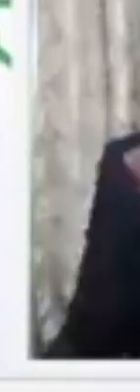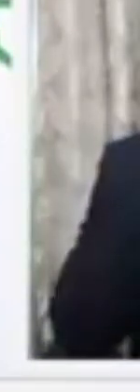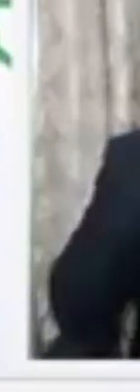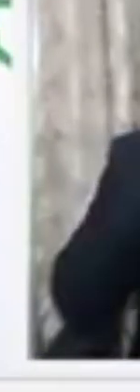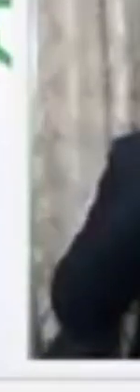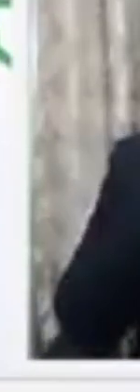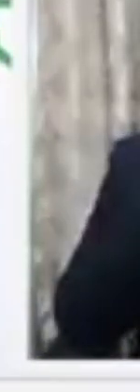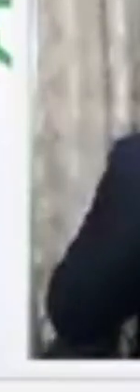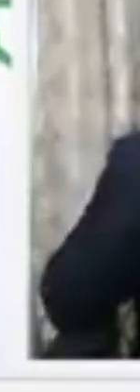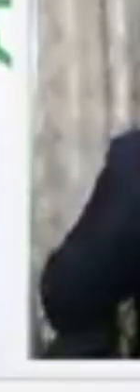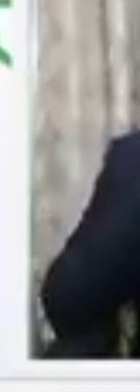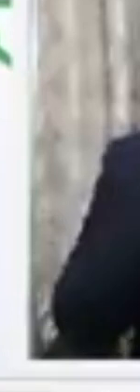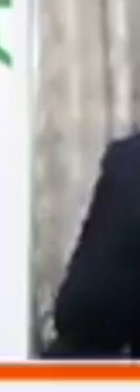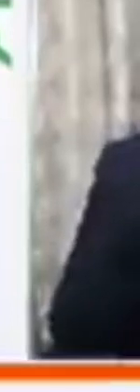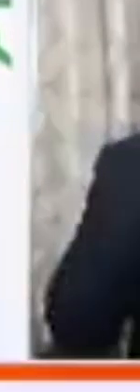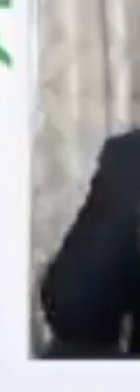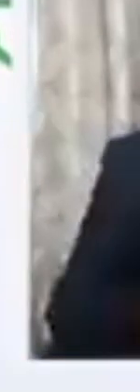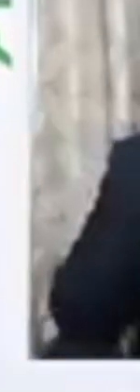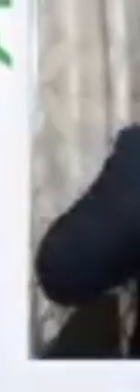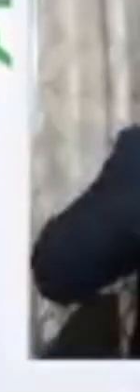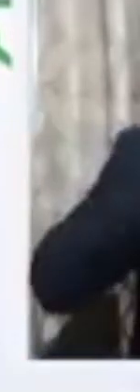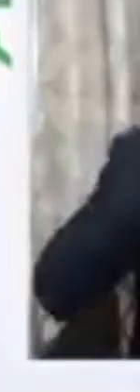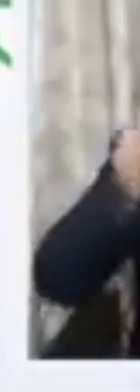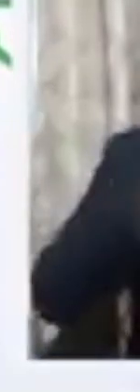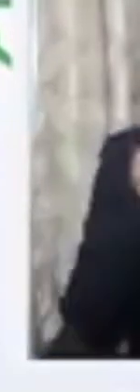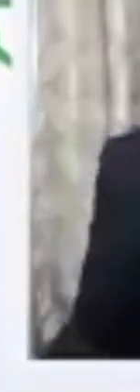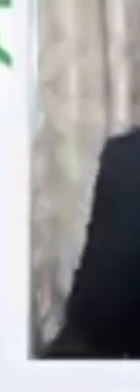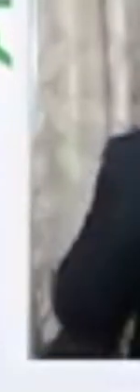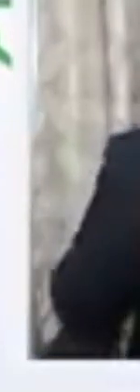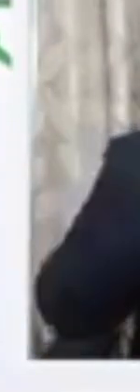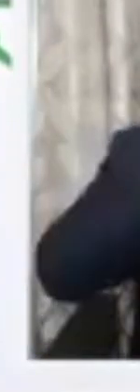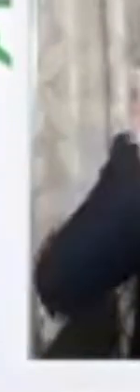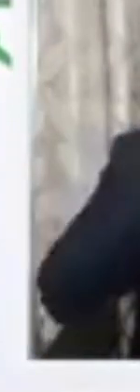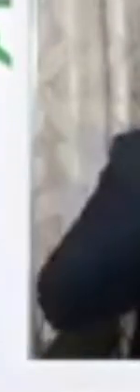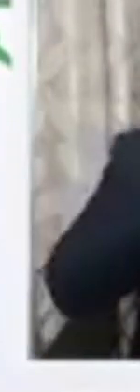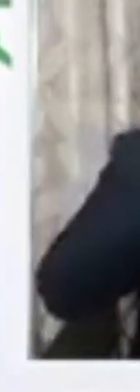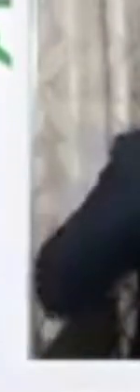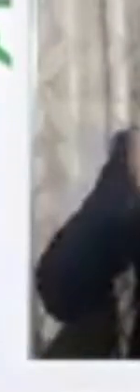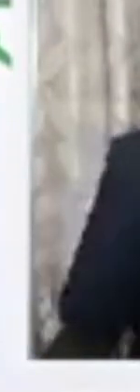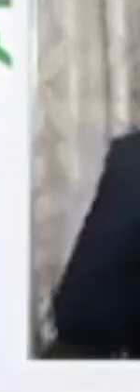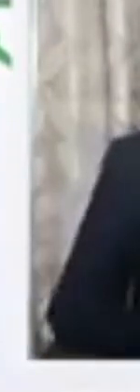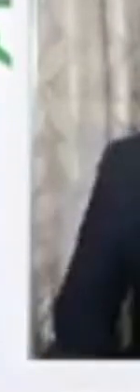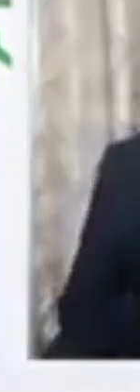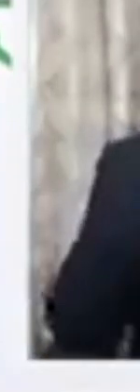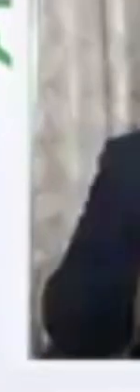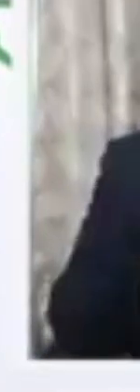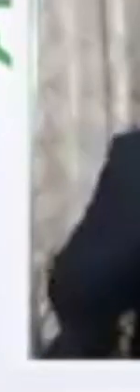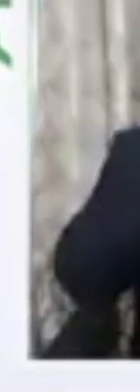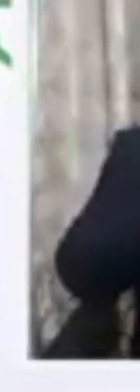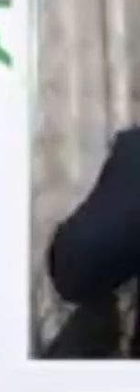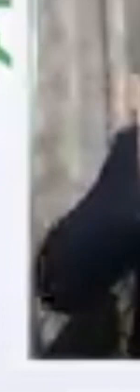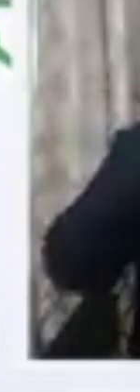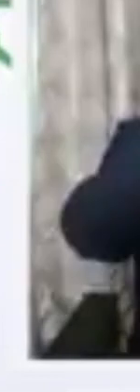সামনে দৈনিক স্বাস্থ্য বুলেটিন কোভিড-19 নিয়ে হাজির হয়েছি। আজ 11 জুন 2020,